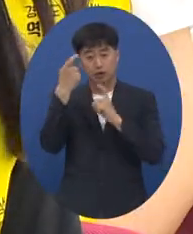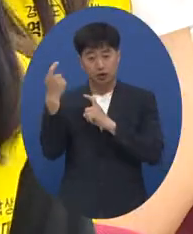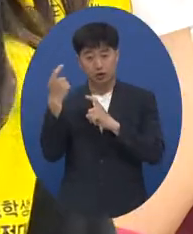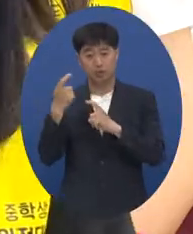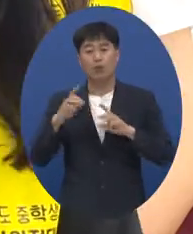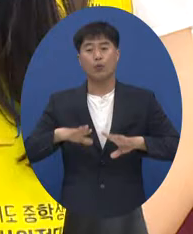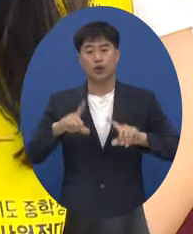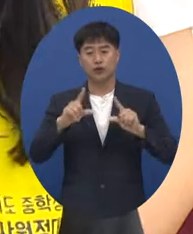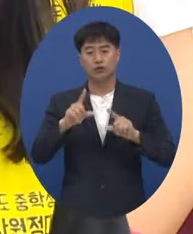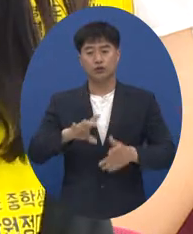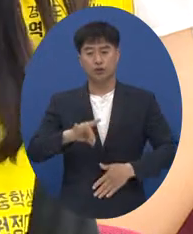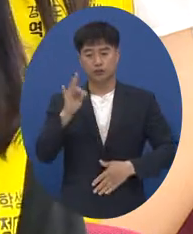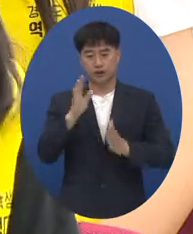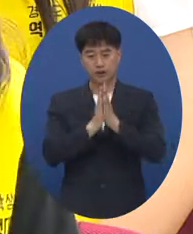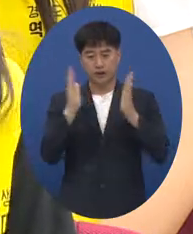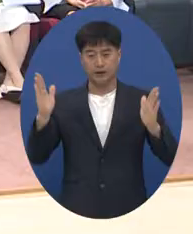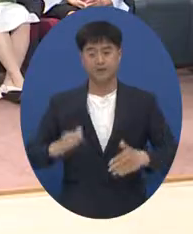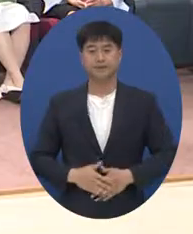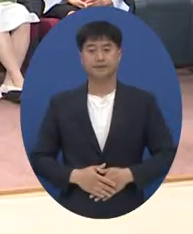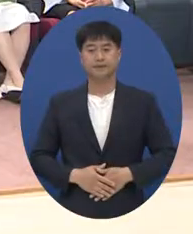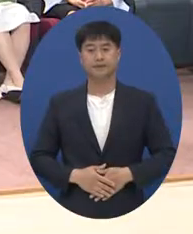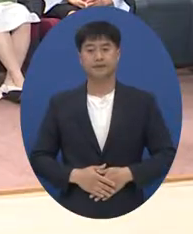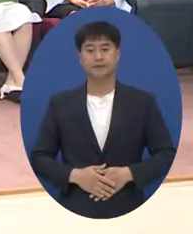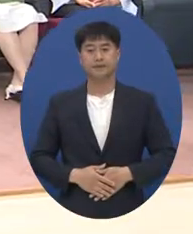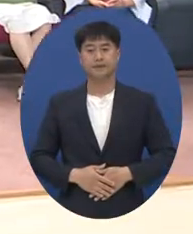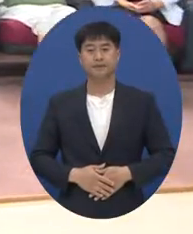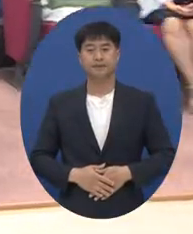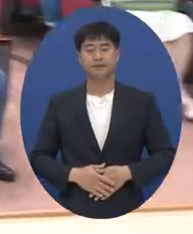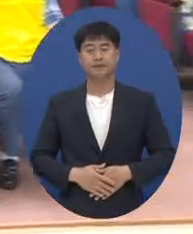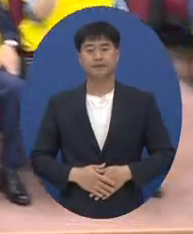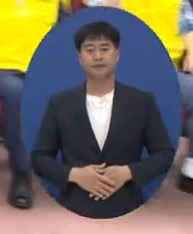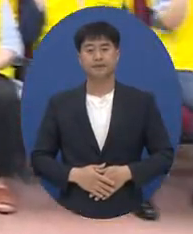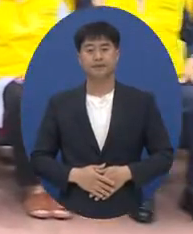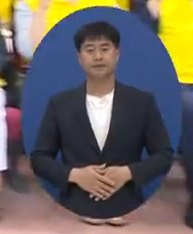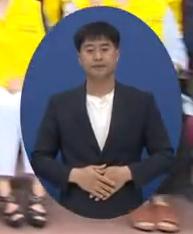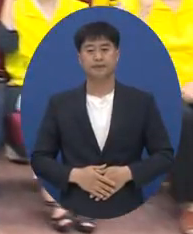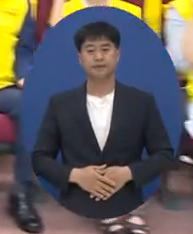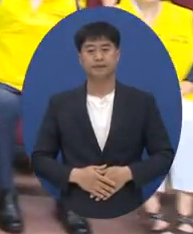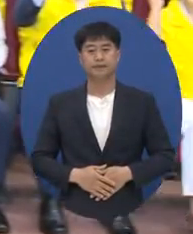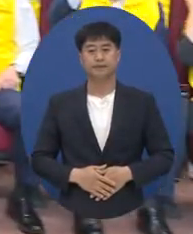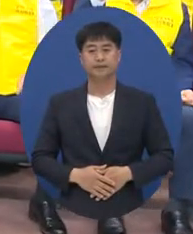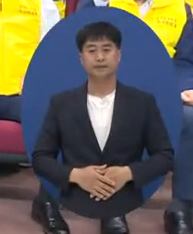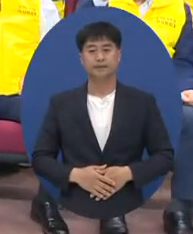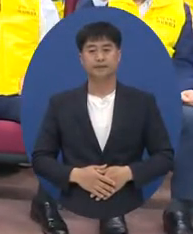심어주기 위해 올해 처음 마련됐습니다. 경기지TV 김태희입니다.